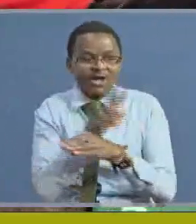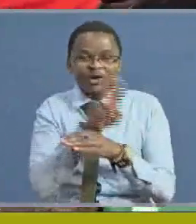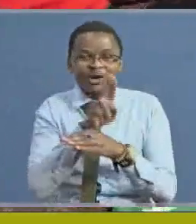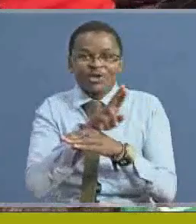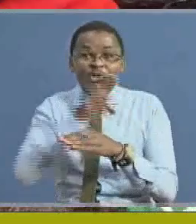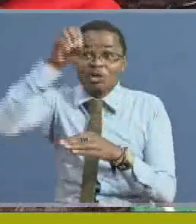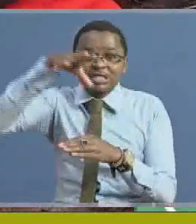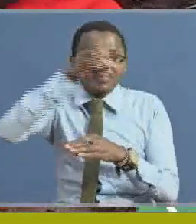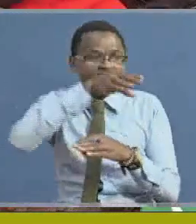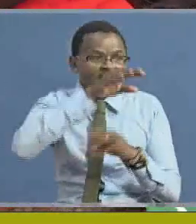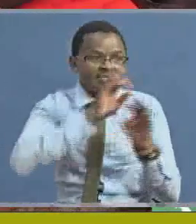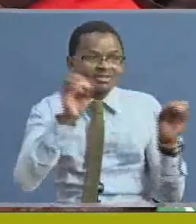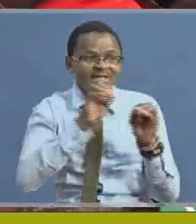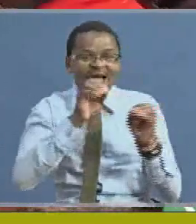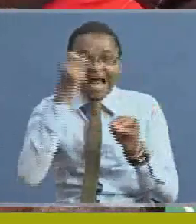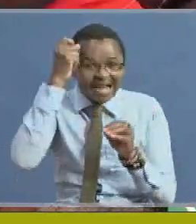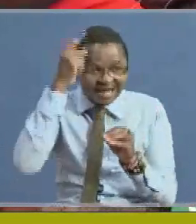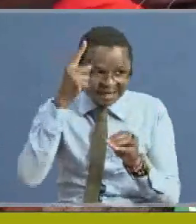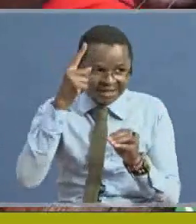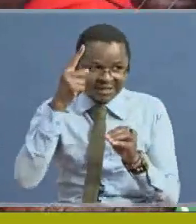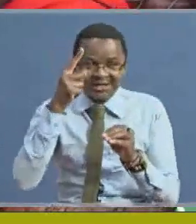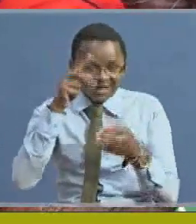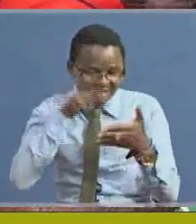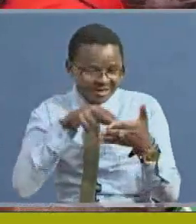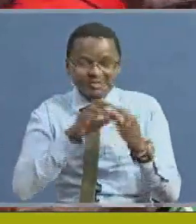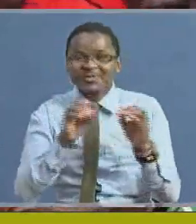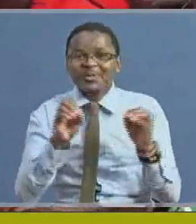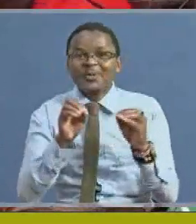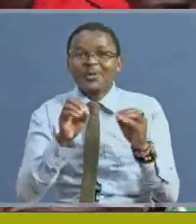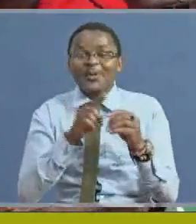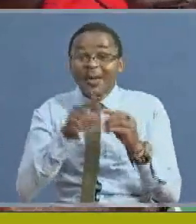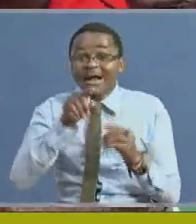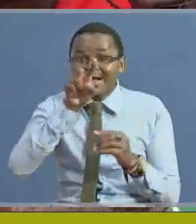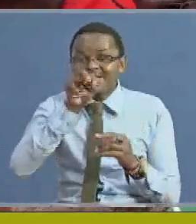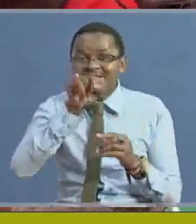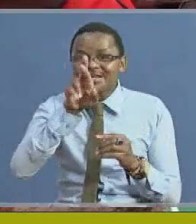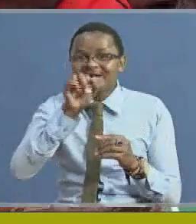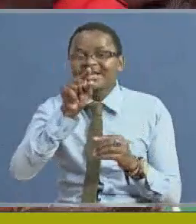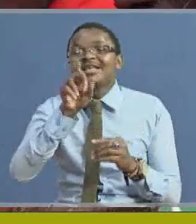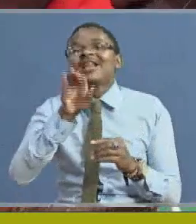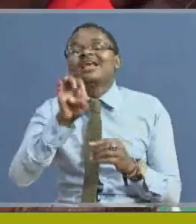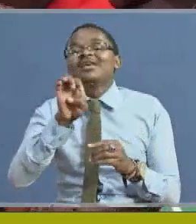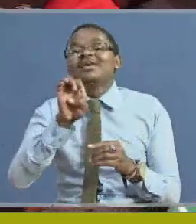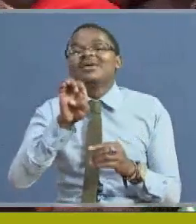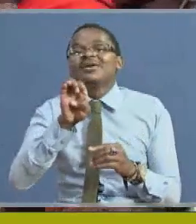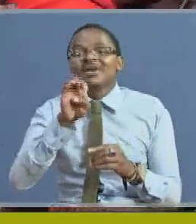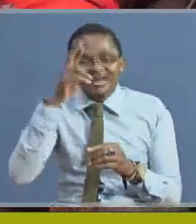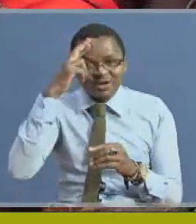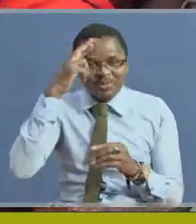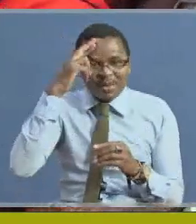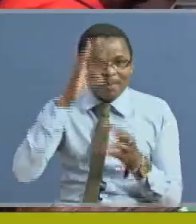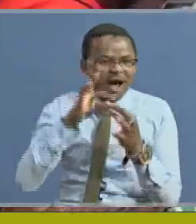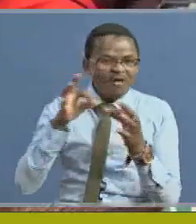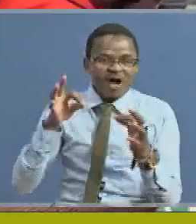hizi mastima unapata hata hakuna kitu yote kana anasoma na stima na hakuna kitu. Na hii nyangile ndio upate mtu anasoma na hii nyangile. Na tukumbusha mbali